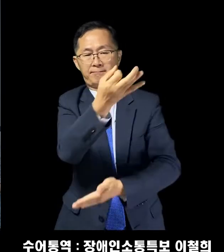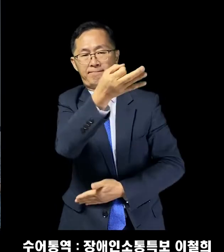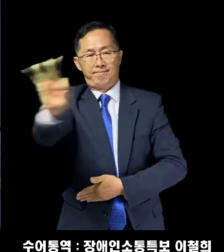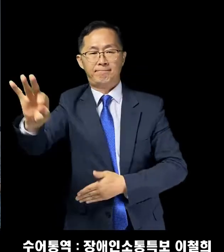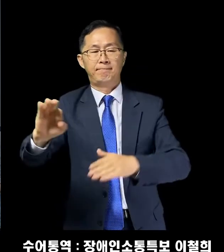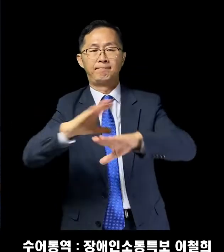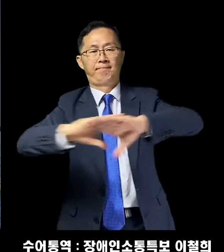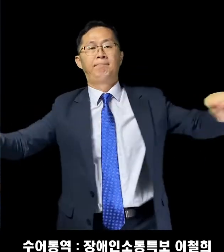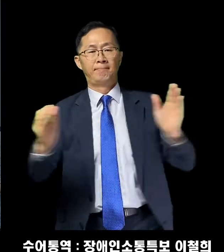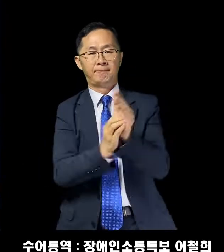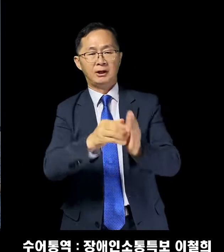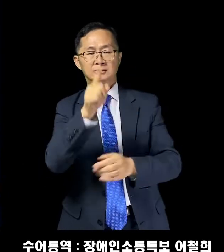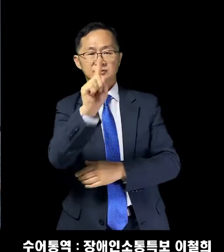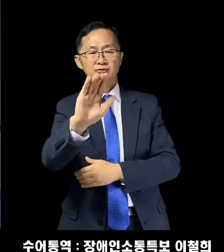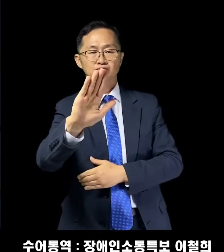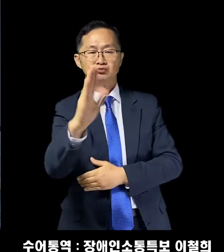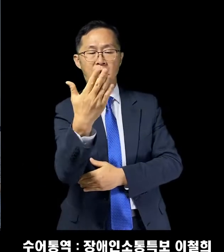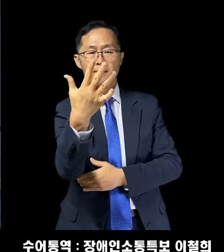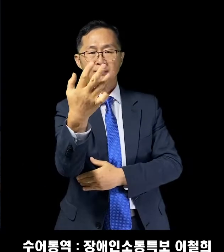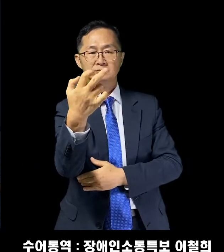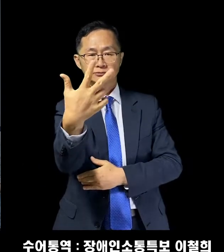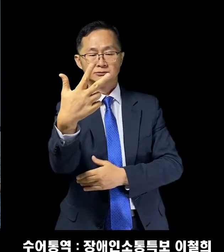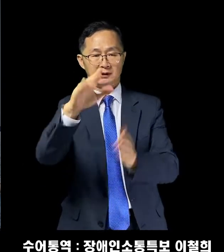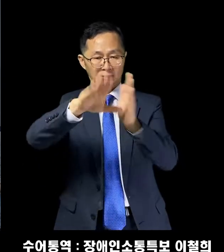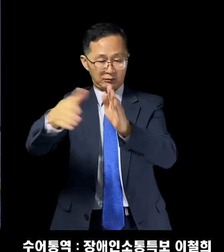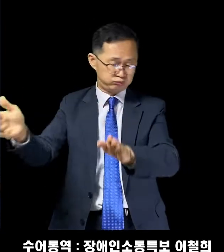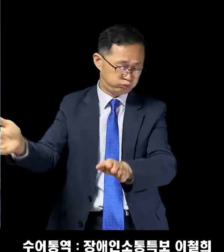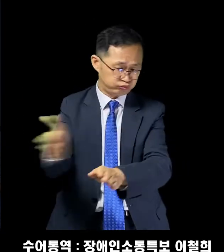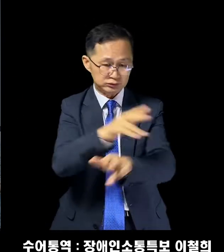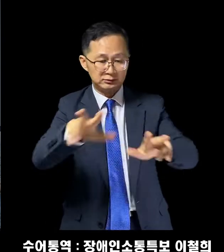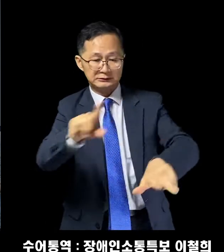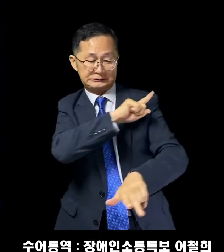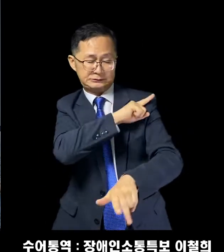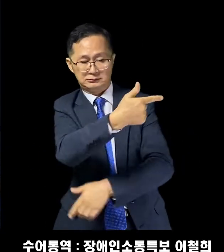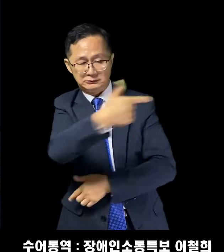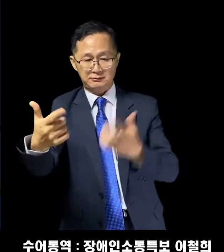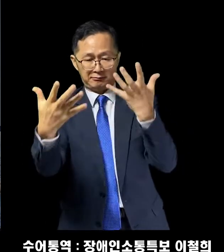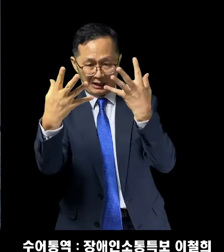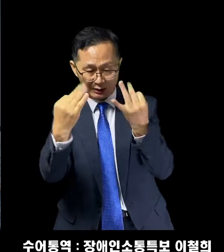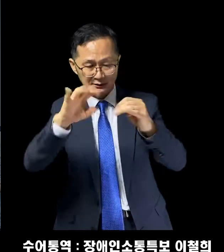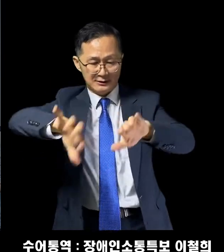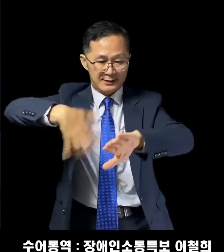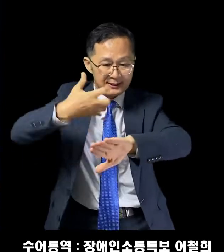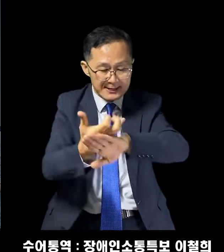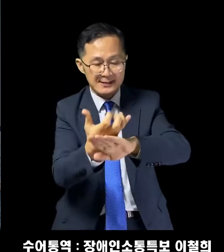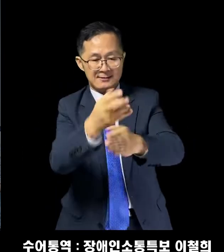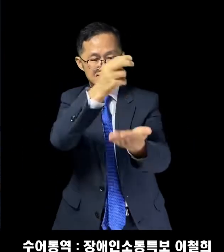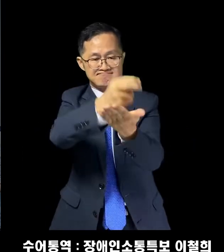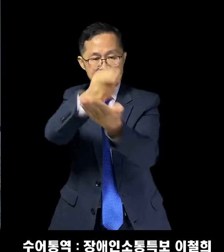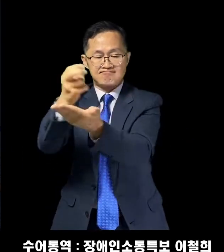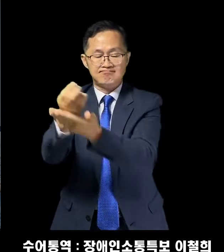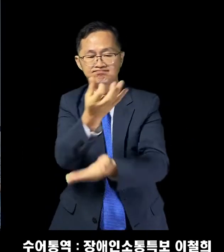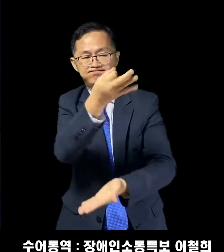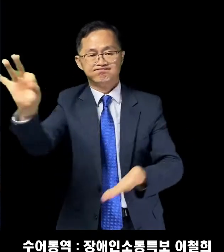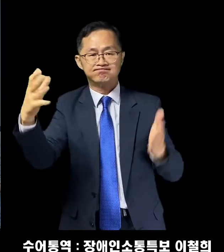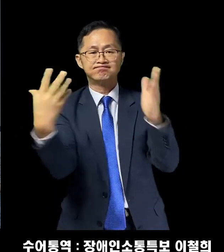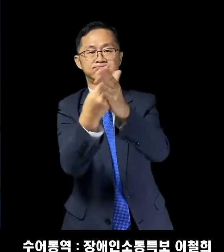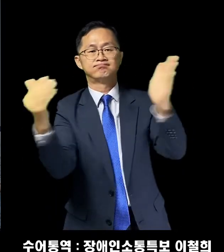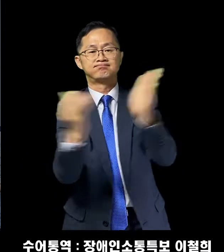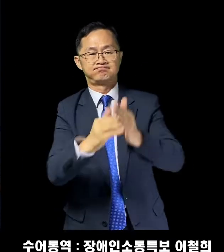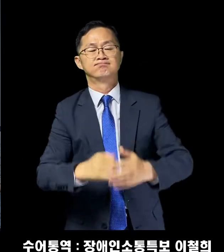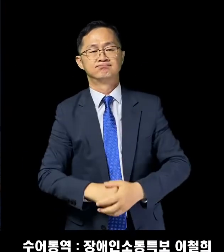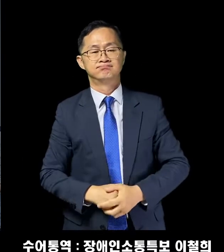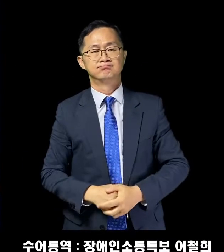1987년 민주화 이후 가장 크고 많은 개혁을 입법으로 이루었습니다 그